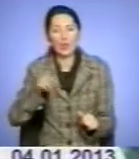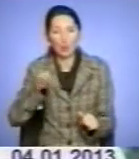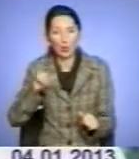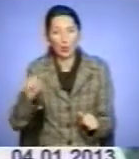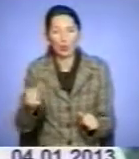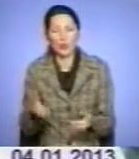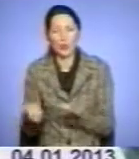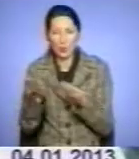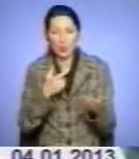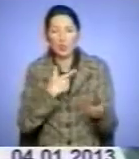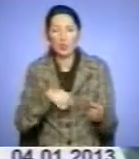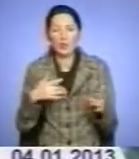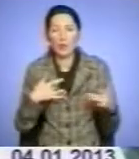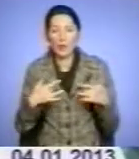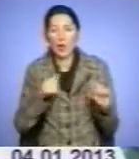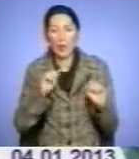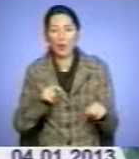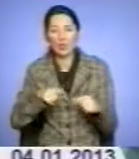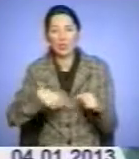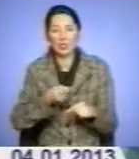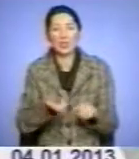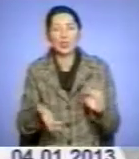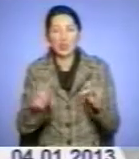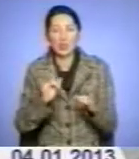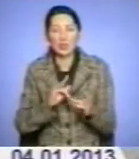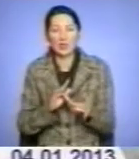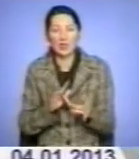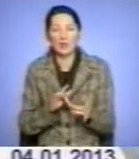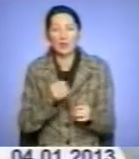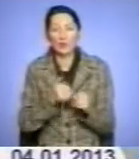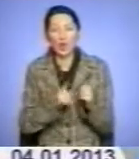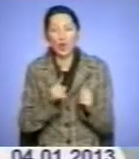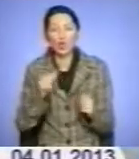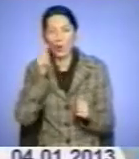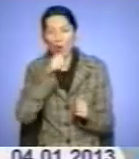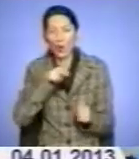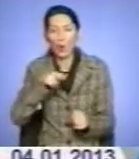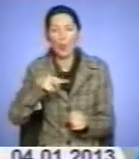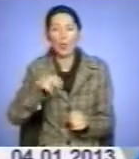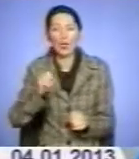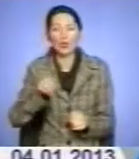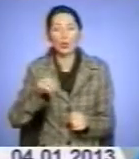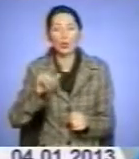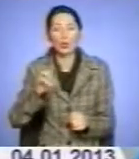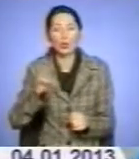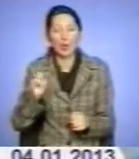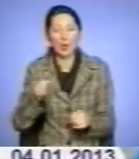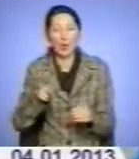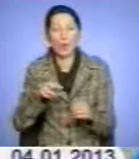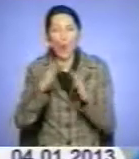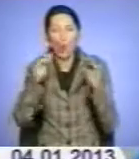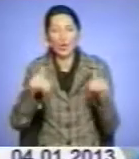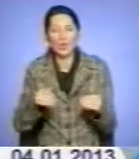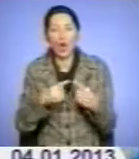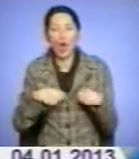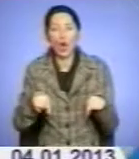акцію голова тернопільського пласту Любомир Шимків. Кожного року пластуни по куренях організовуються